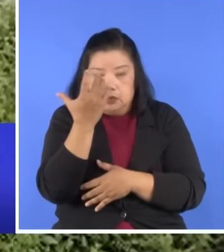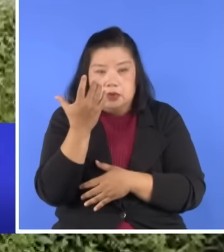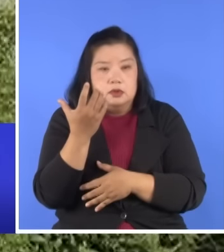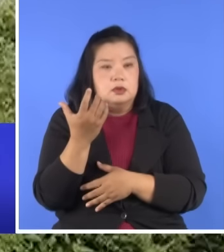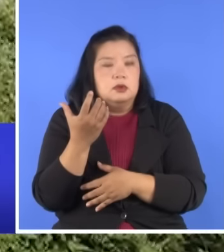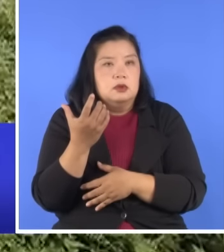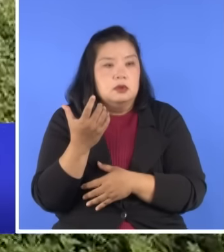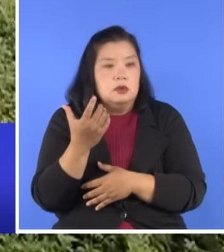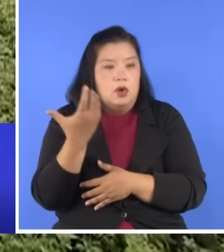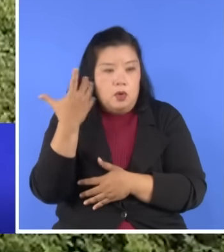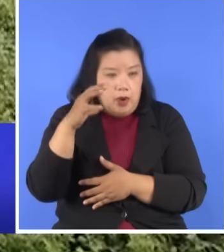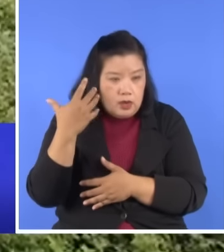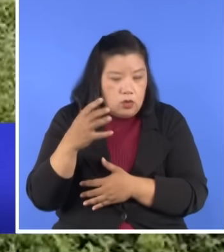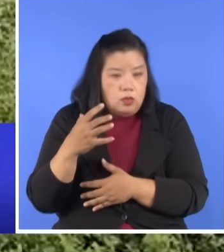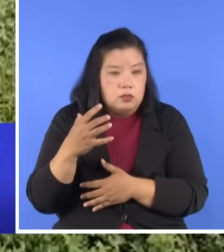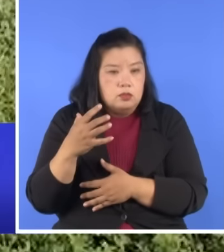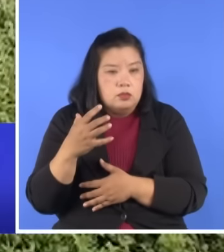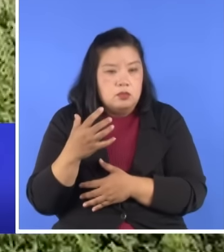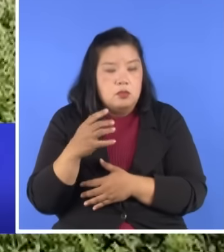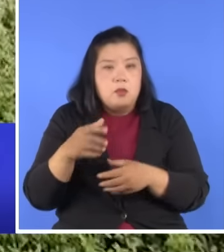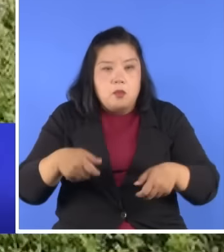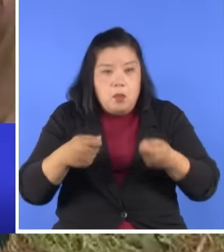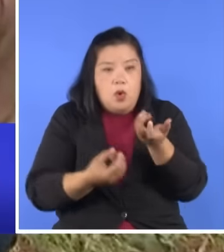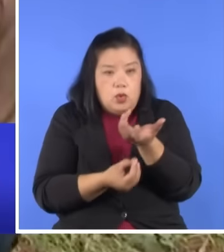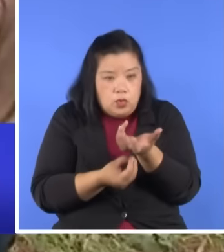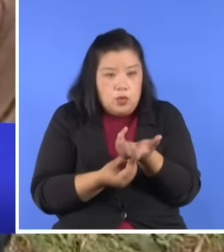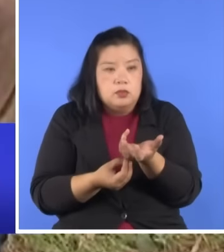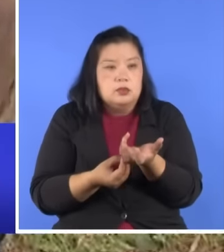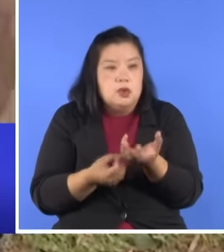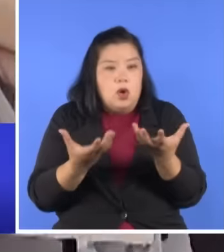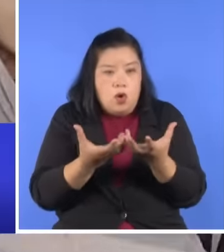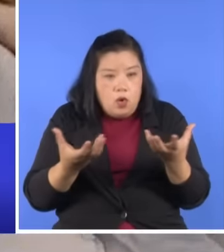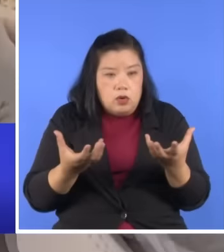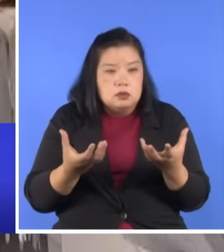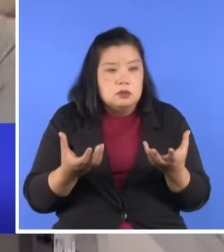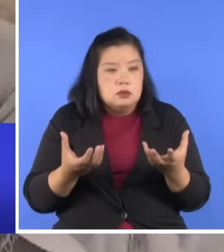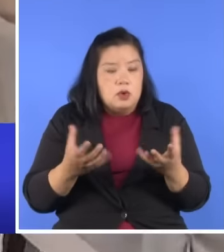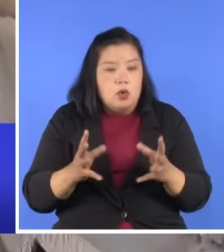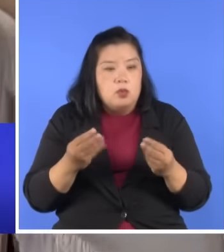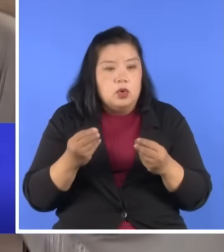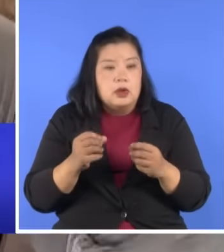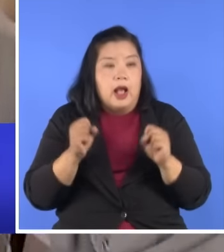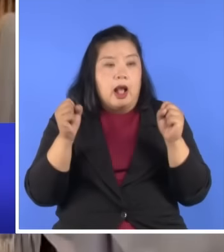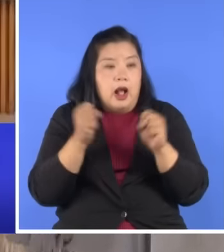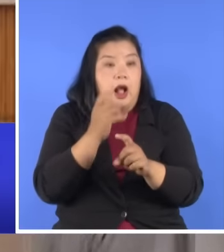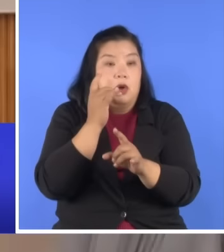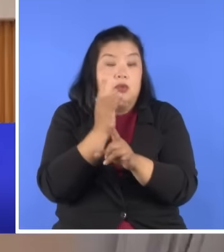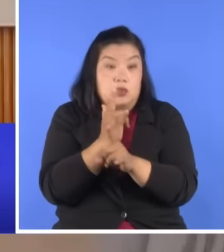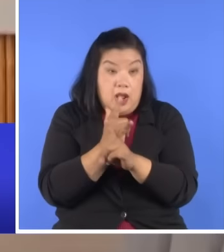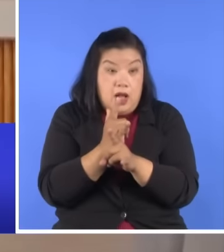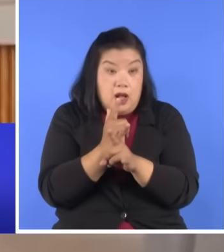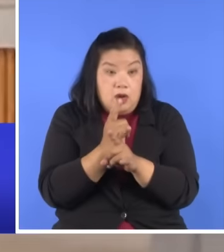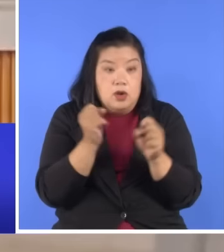นิ้วพัดลม 2ตัวหม้อทอดเครื่องดูดฝุ่นเต็นท์และทรัพย์สินอื่นๆเหล้าที่เขาแช่ไว้ในตู้เย็นก็หายไปด้วย